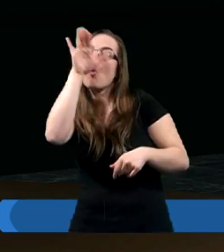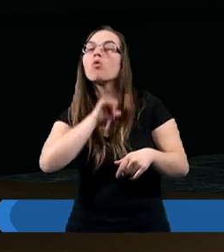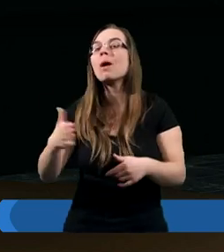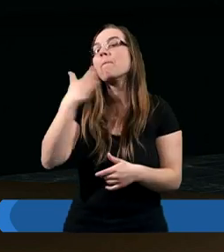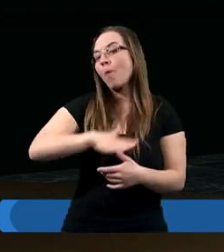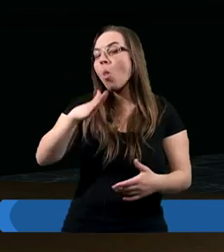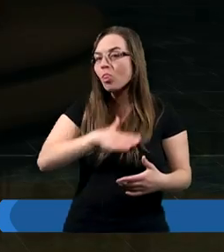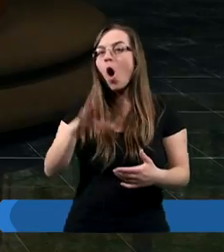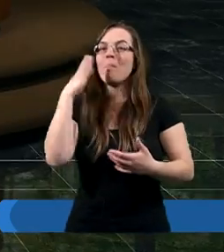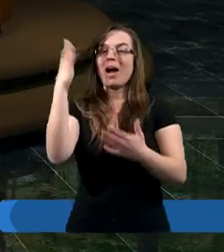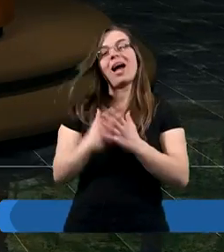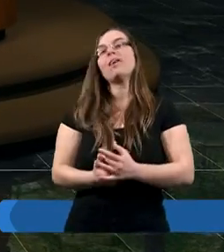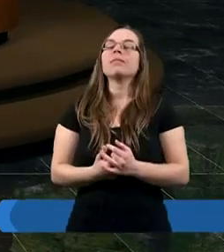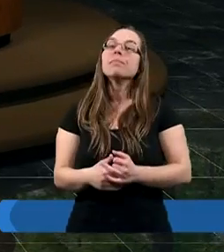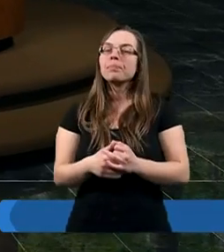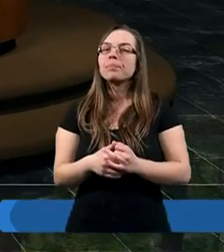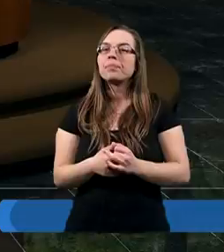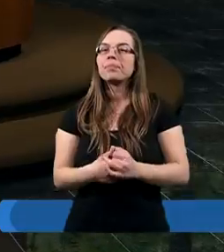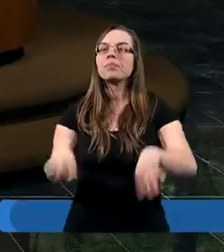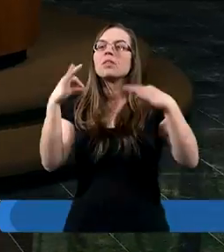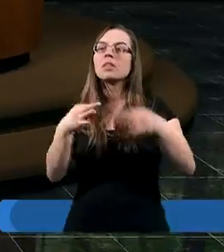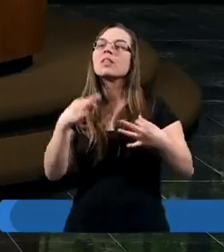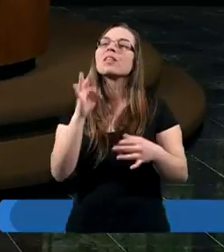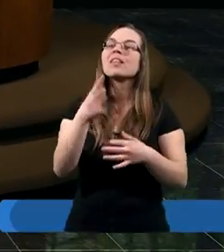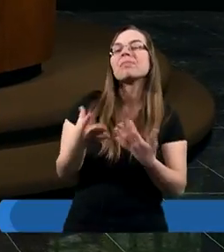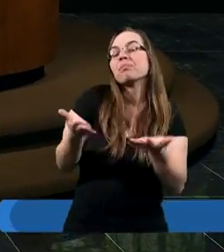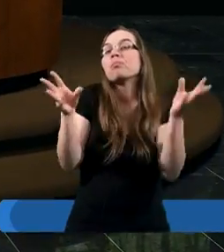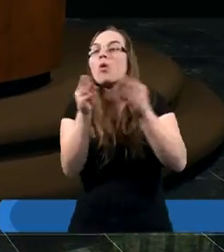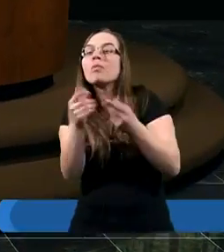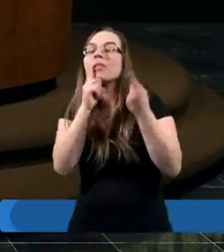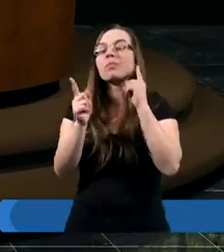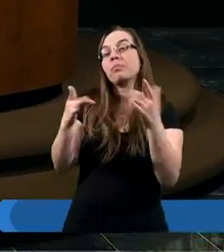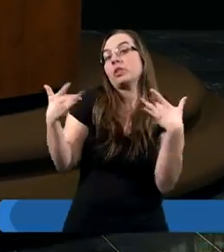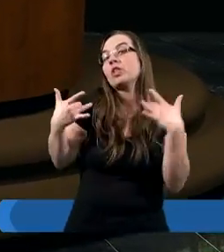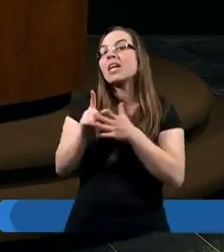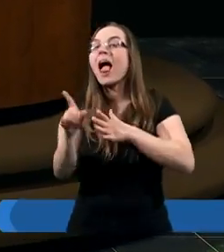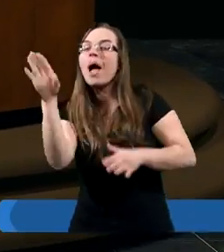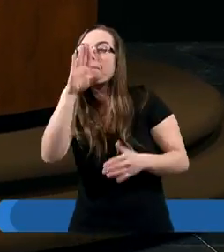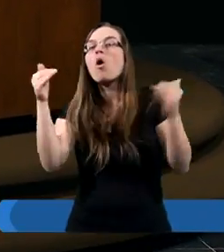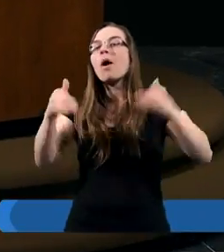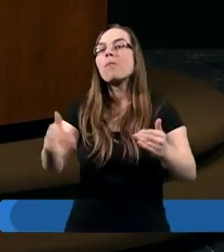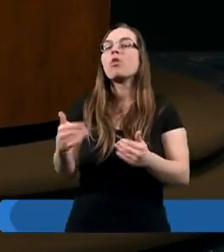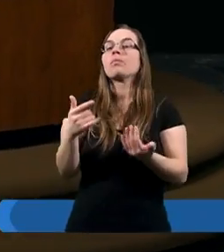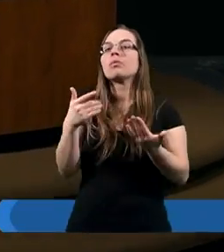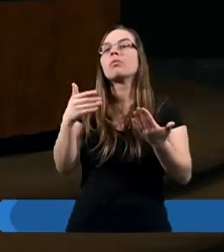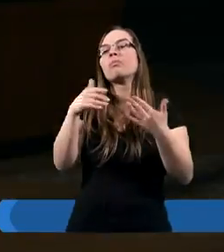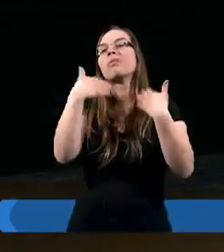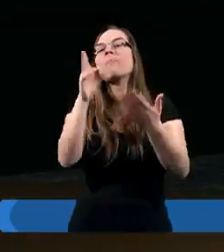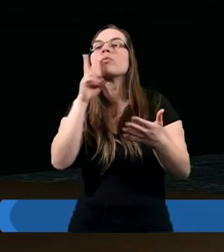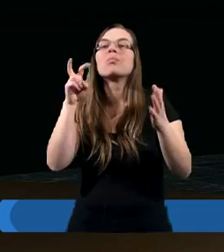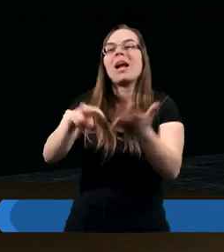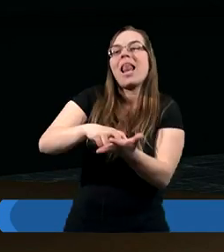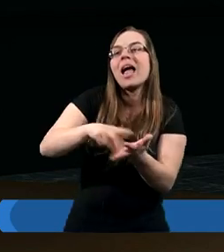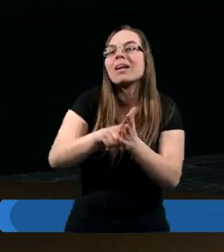podoba. Mhm. Dzisiaj takie sformułowanie życie dla Boga może napawać lękiem wielu